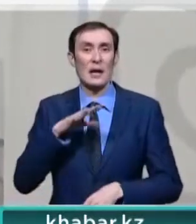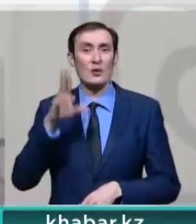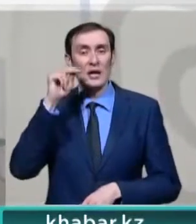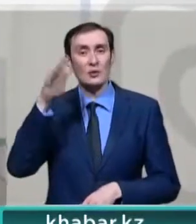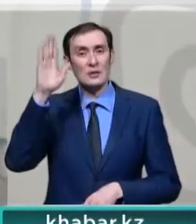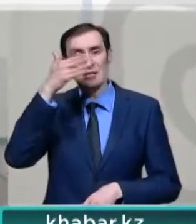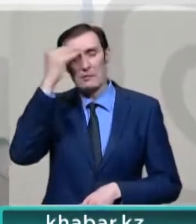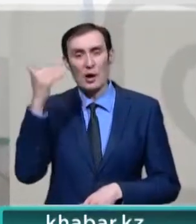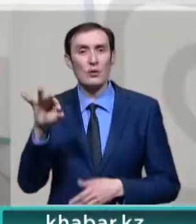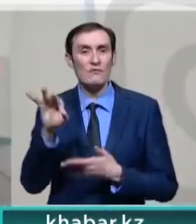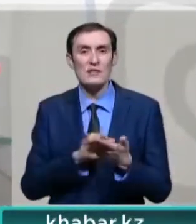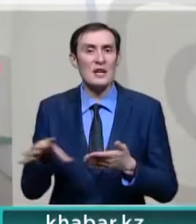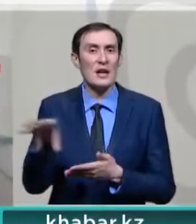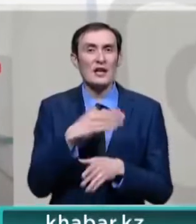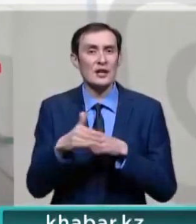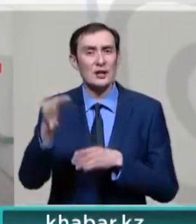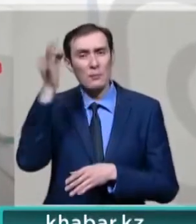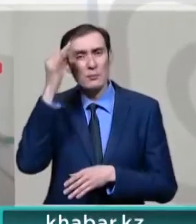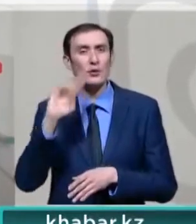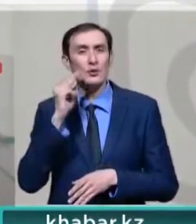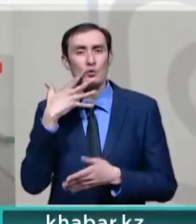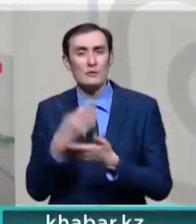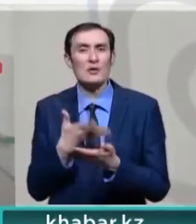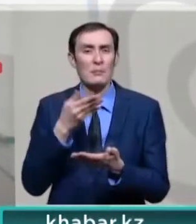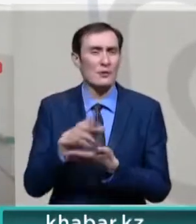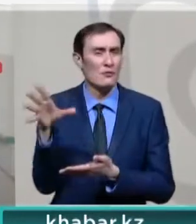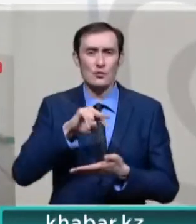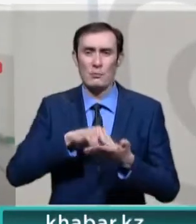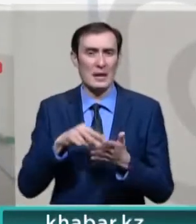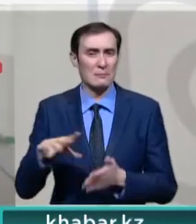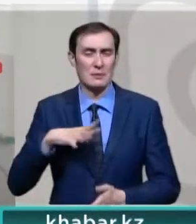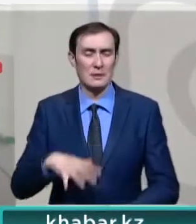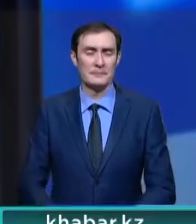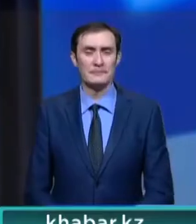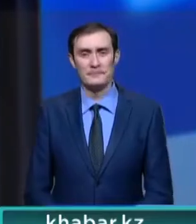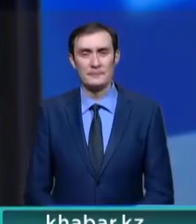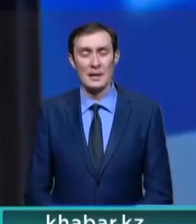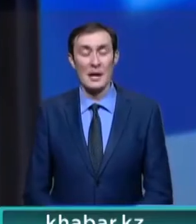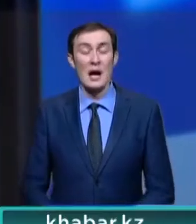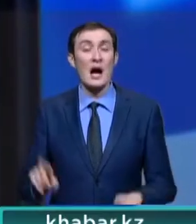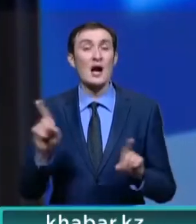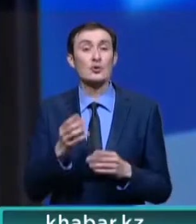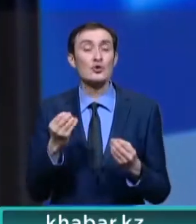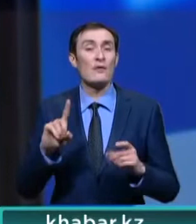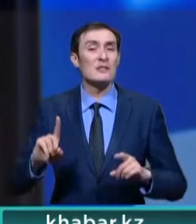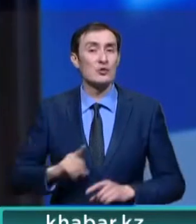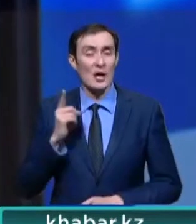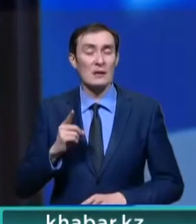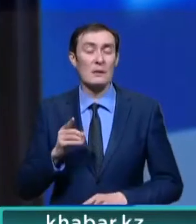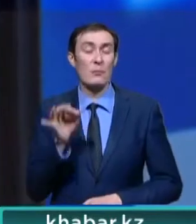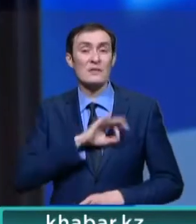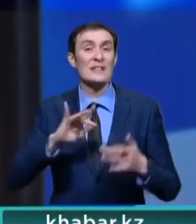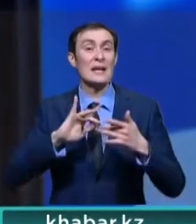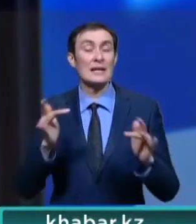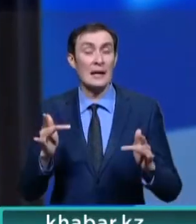забываешь алон все кредиты помнит и тетю не забыл там всё спланировано а вот что еще возмутило пользователи